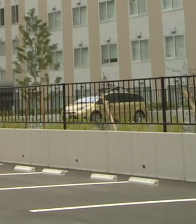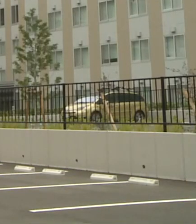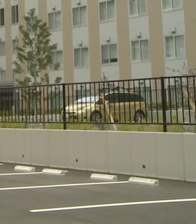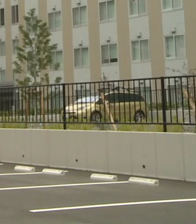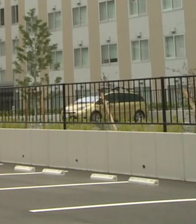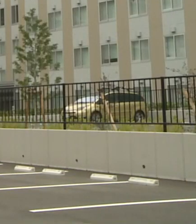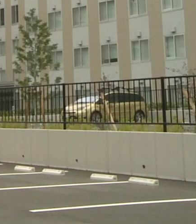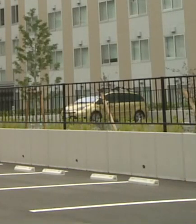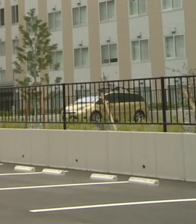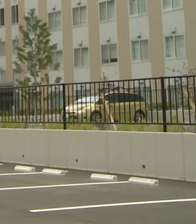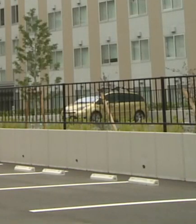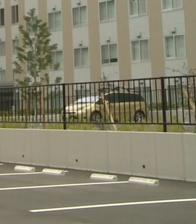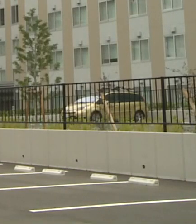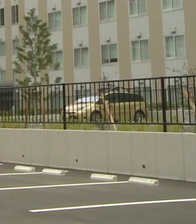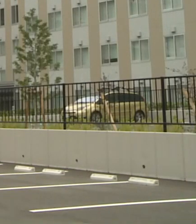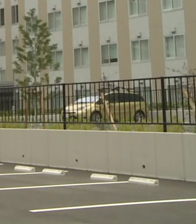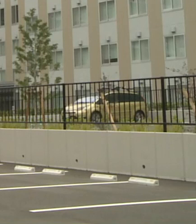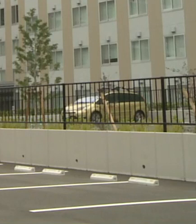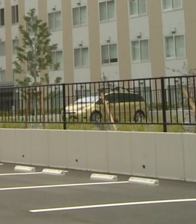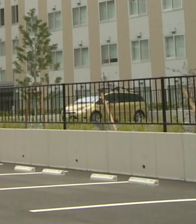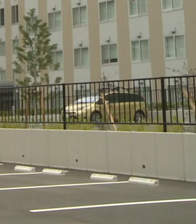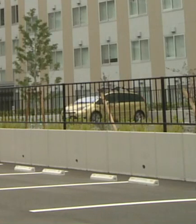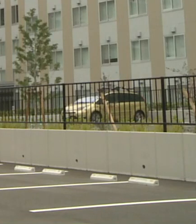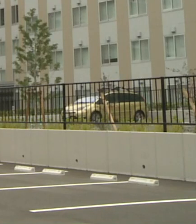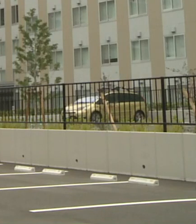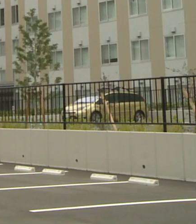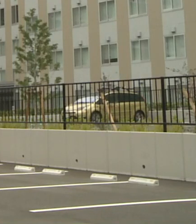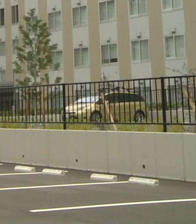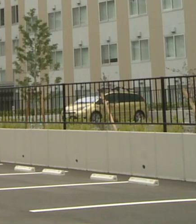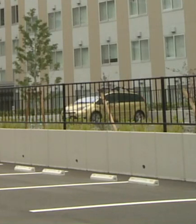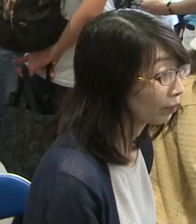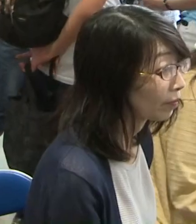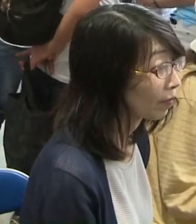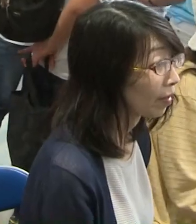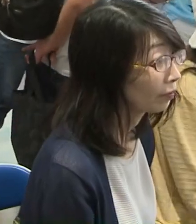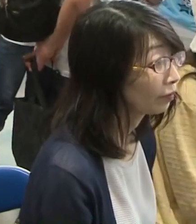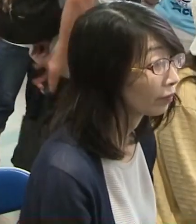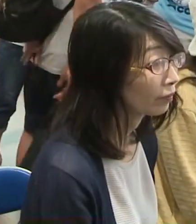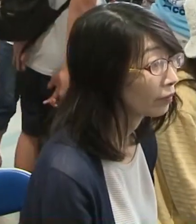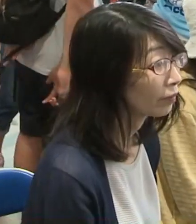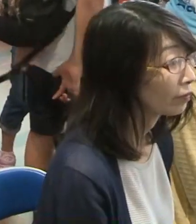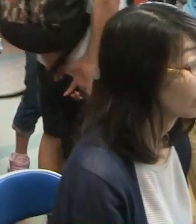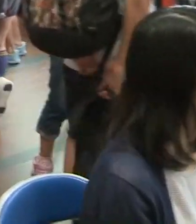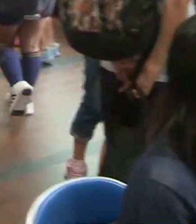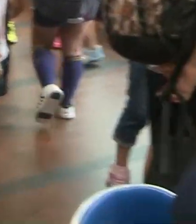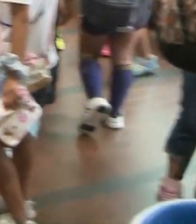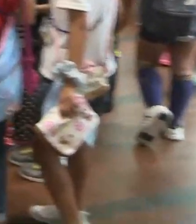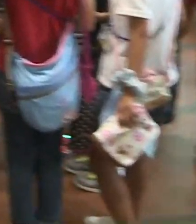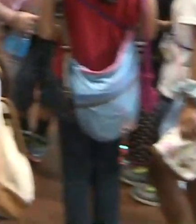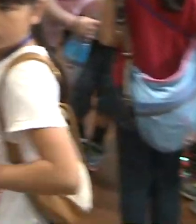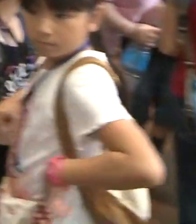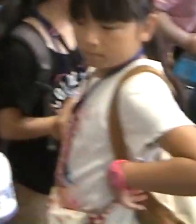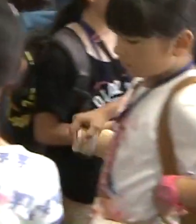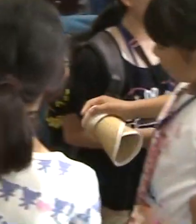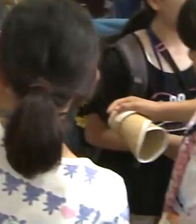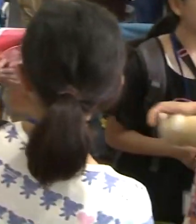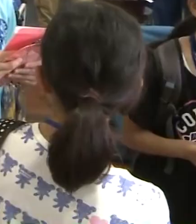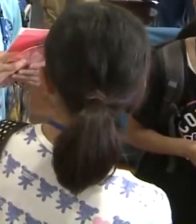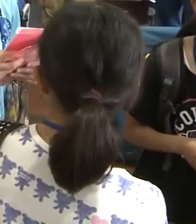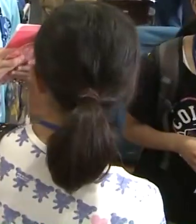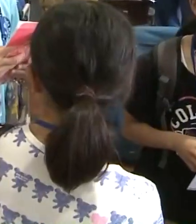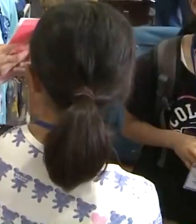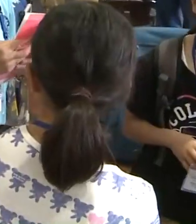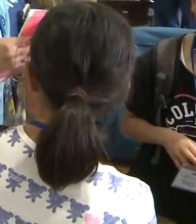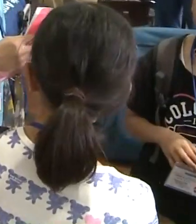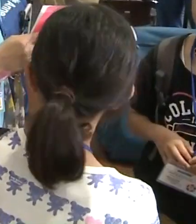7月10日済生会千里病院と千里南公園を会場に第5回大阪千里子ども